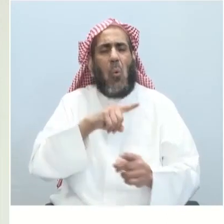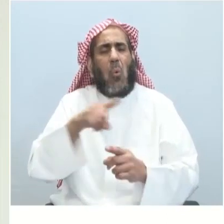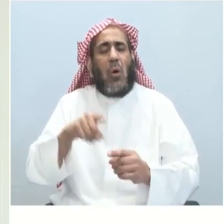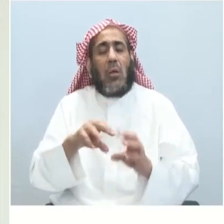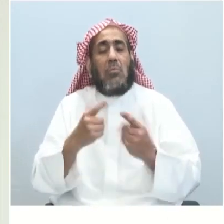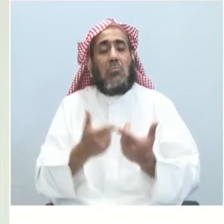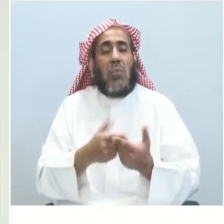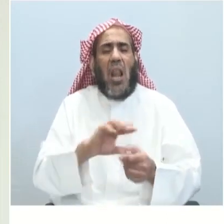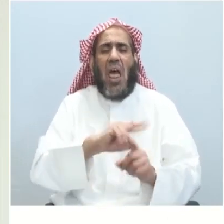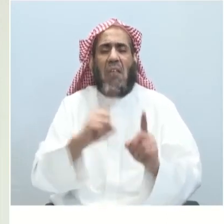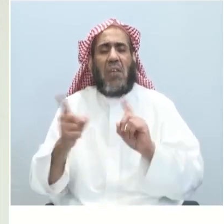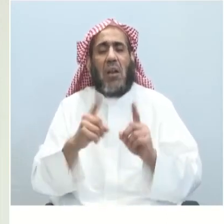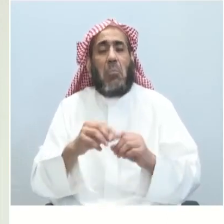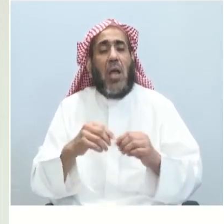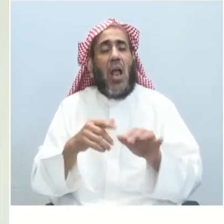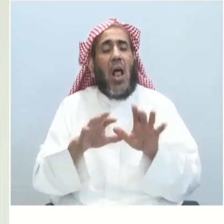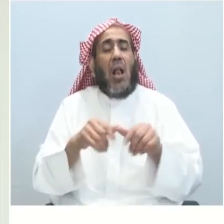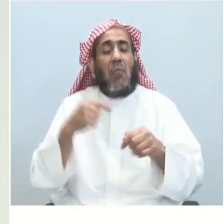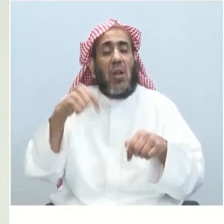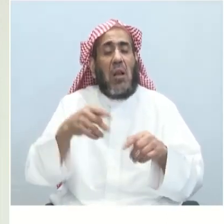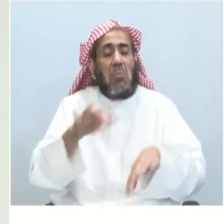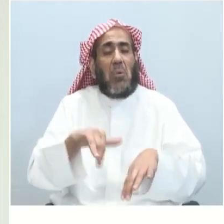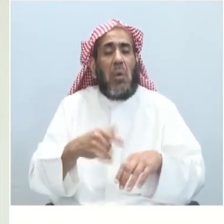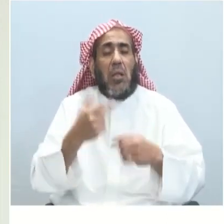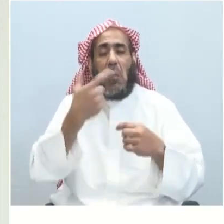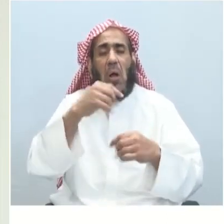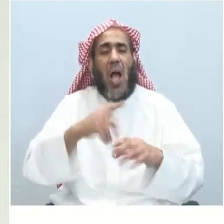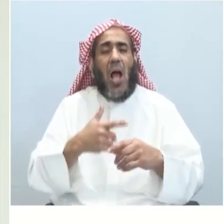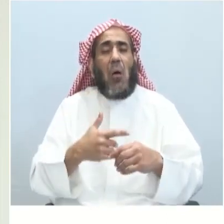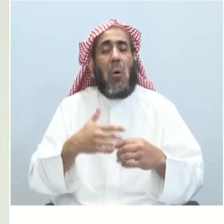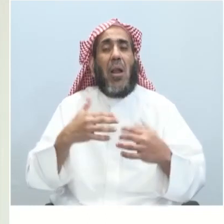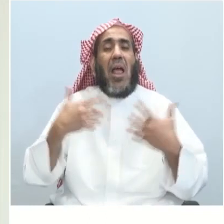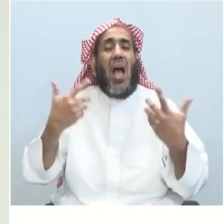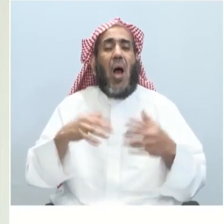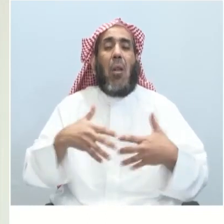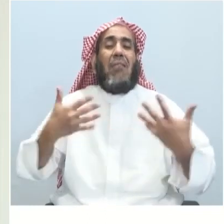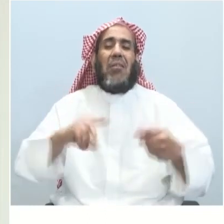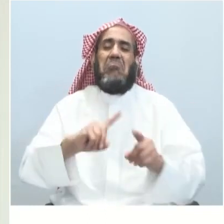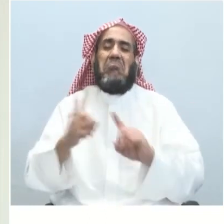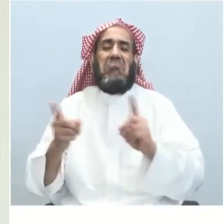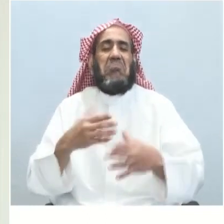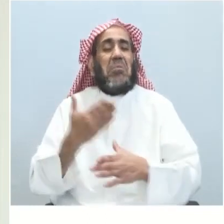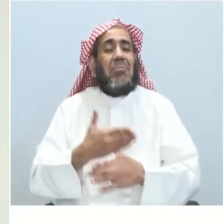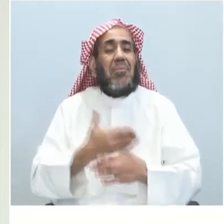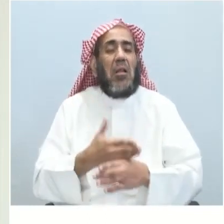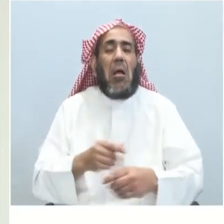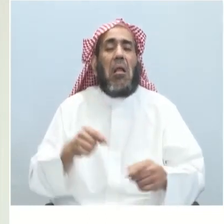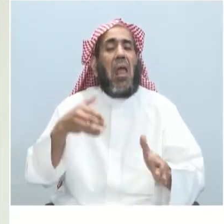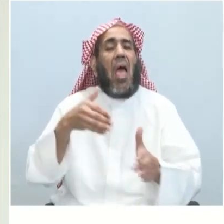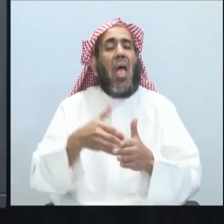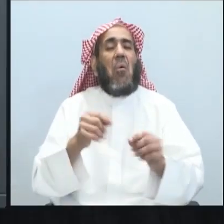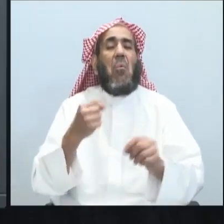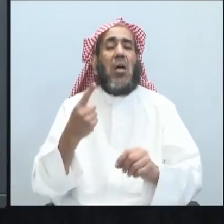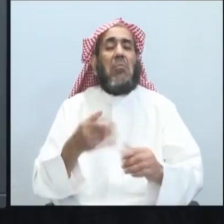وهذا ايضا انه لا فرق بين الموت في الموت من البكاء او النياحه او او الفرح لان المصير واحد في